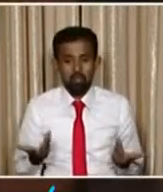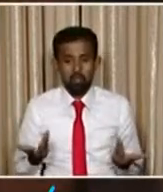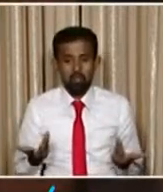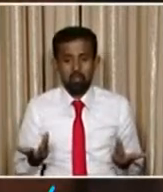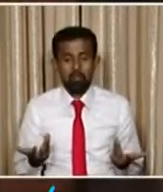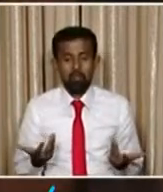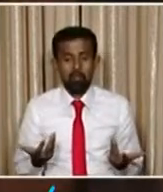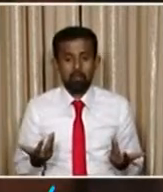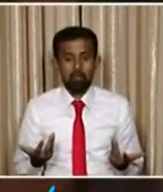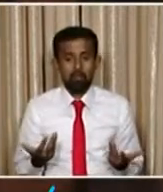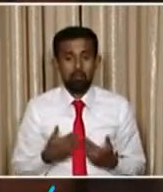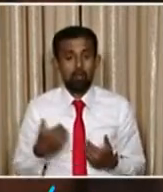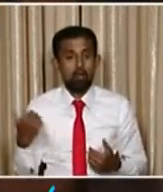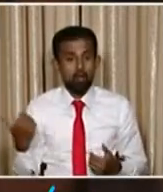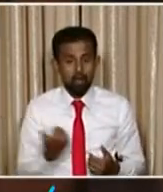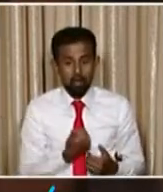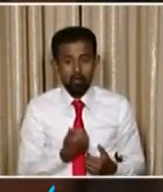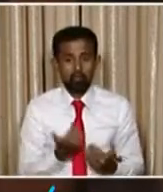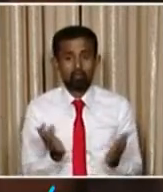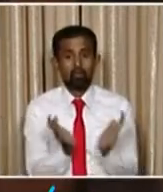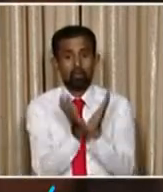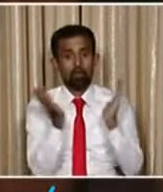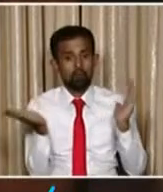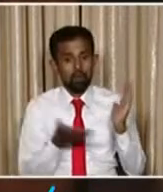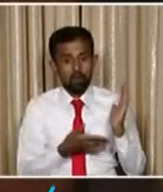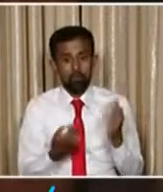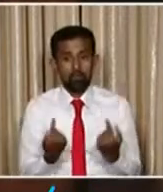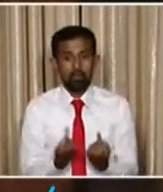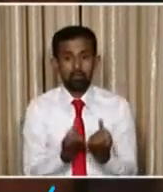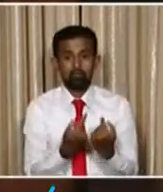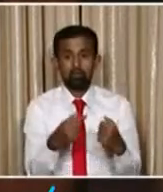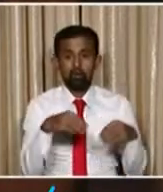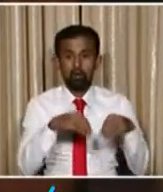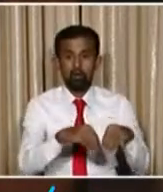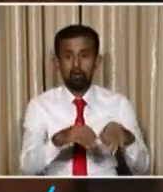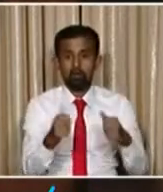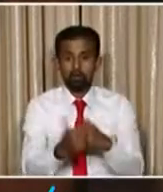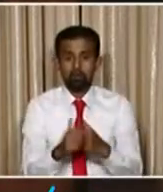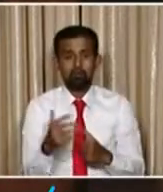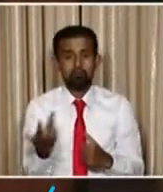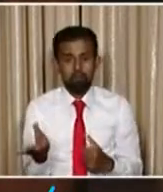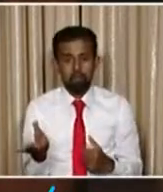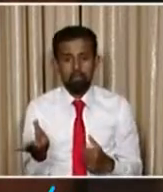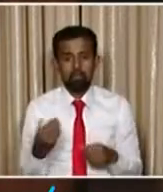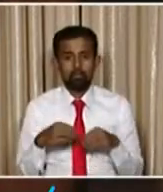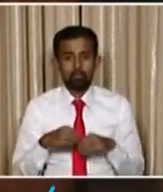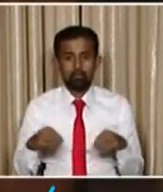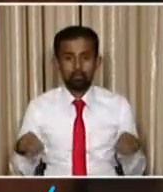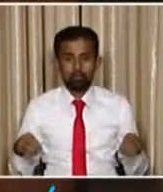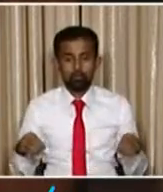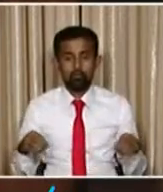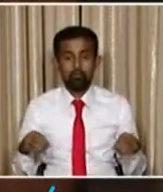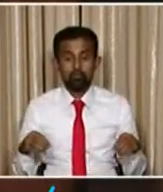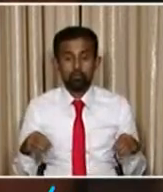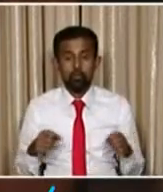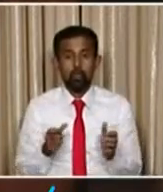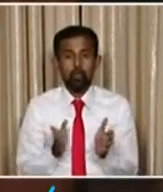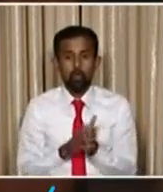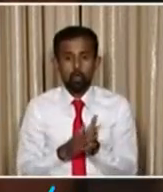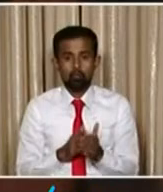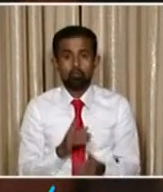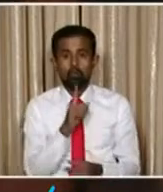முடியாது. மட்டக்களப்பு மாவட்டத்திலே விவசாய ஆரம்ப கூட்டம் மாவட்ட மட்ட பிரதேச மட்டத்தை சொல்லப்பட்டிருக்கு.